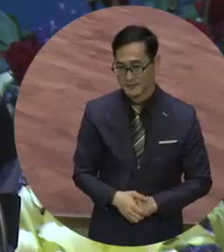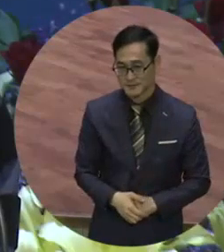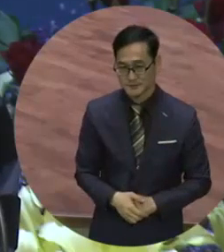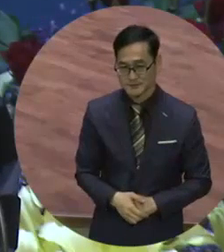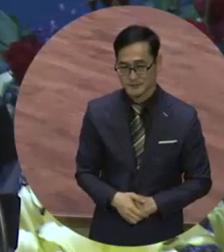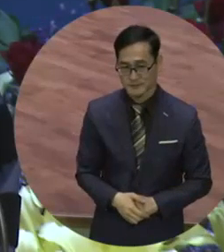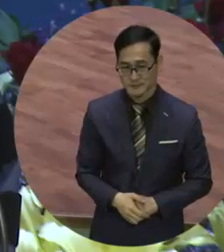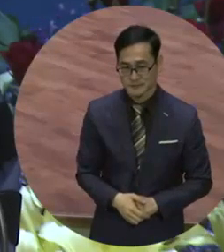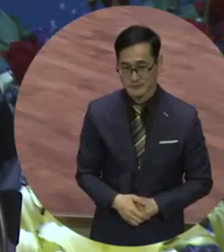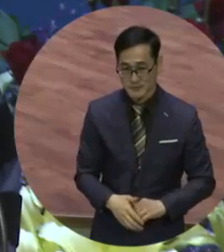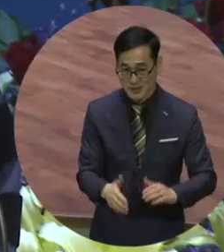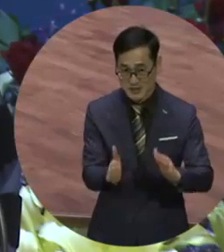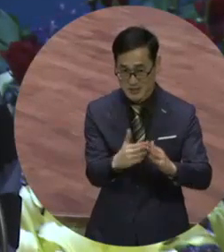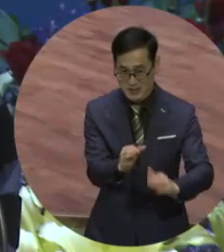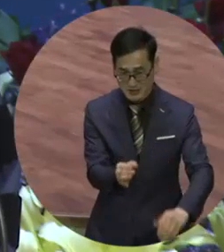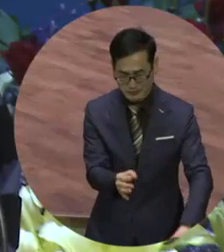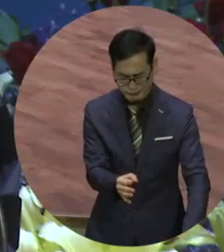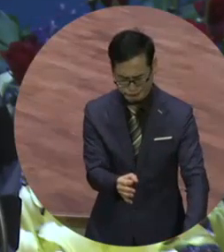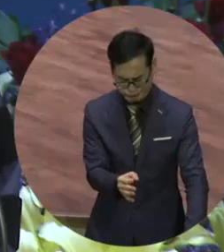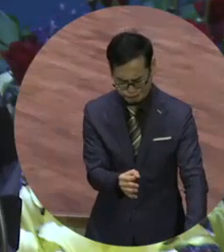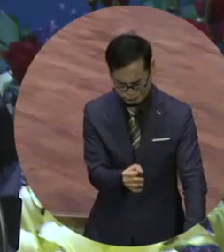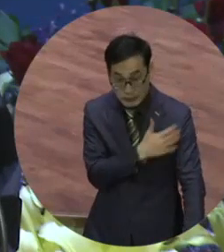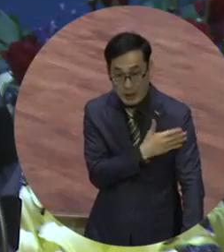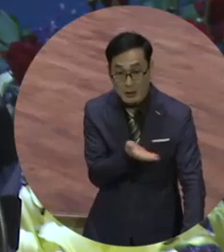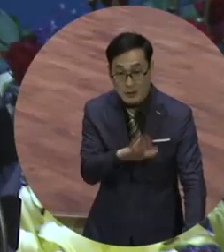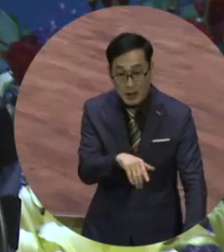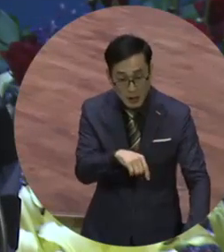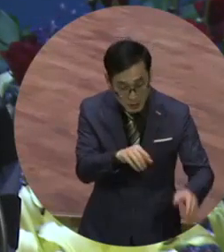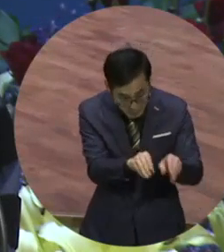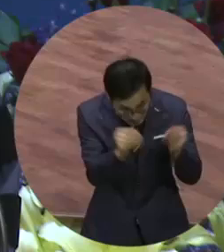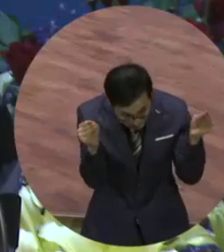어마어마한 부잣집인데 왜 피튀기 싸웁니까?